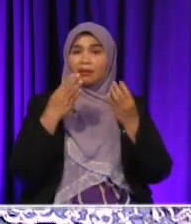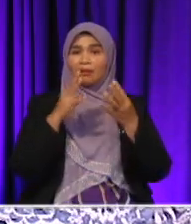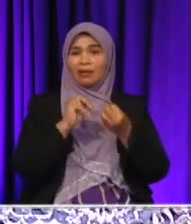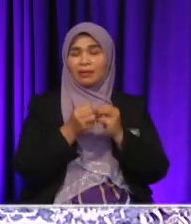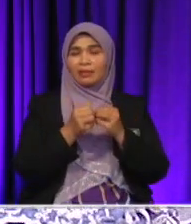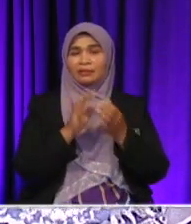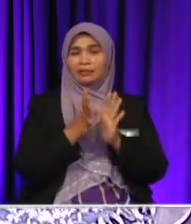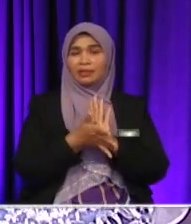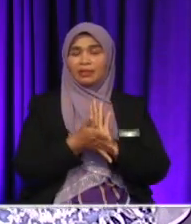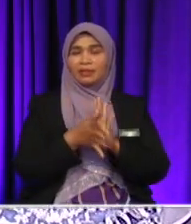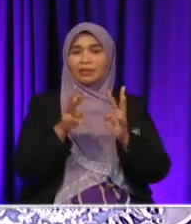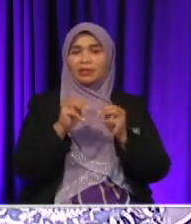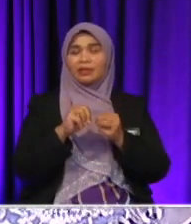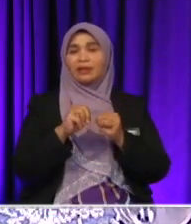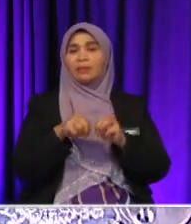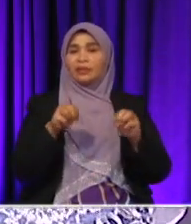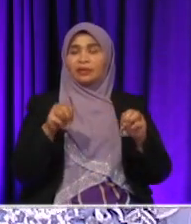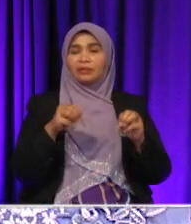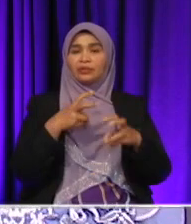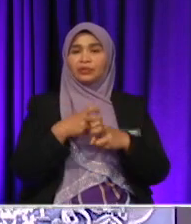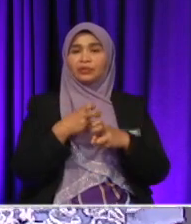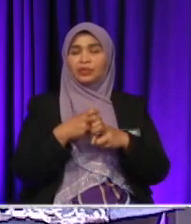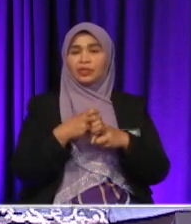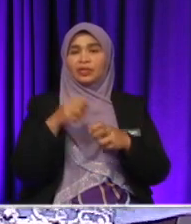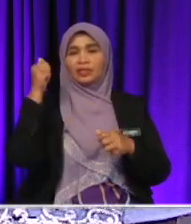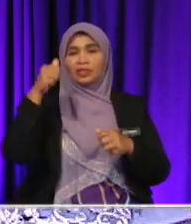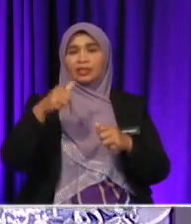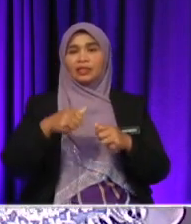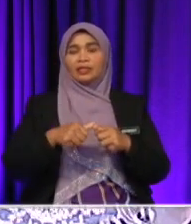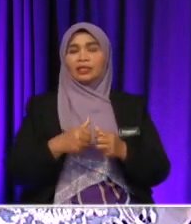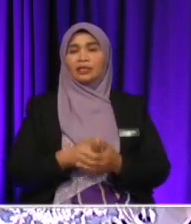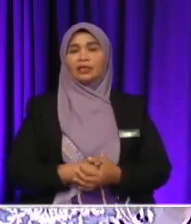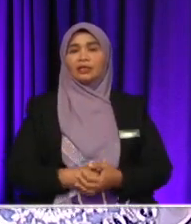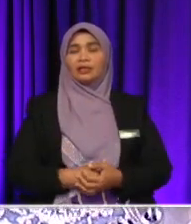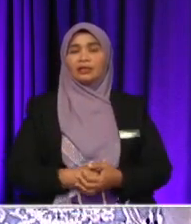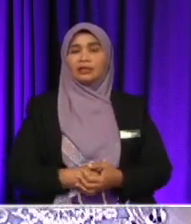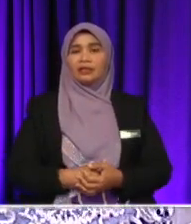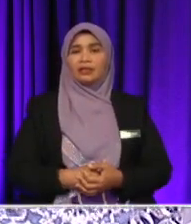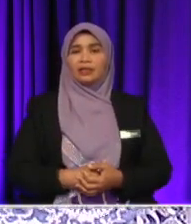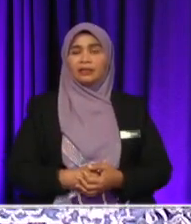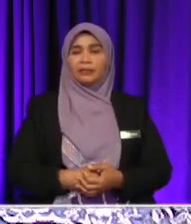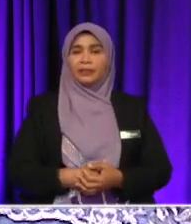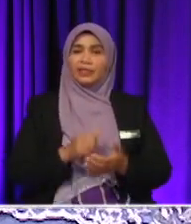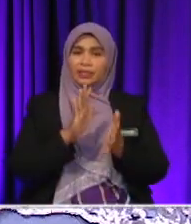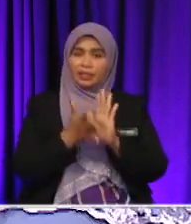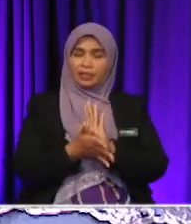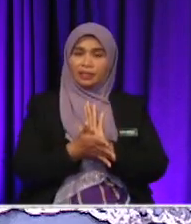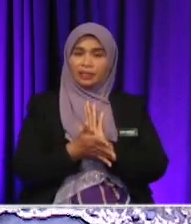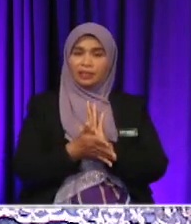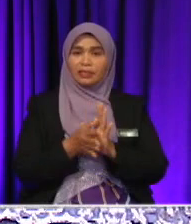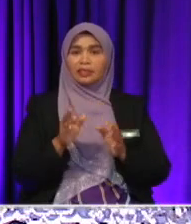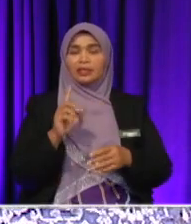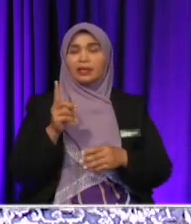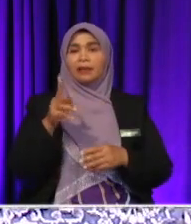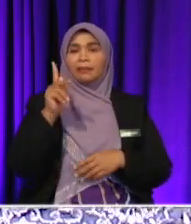murid-murid masa lalu murid-murid mungkin Susah nak ingat Ini masalahnya dihadapi oleh pokok bakau lagi lah jadi fine dia